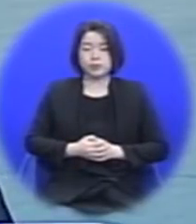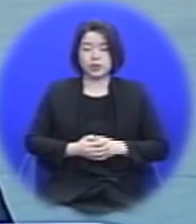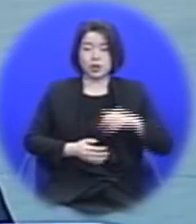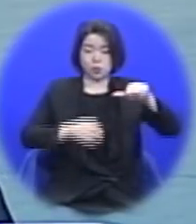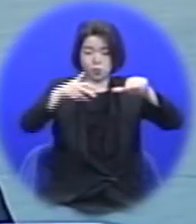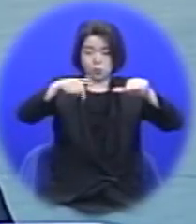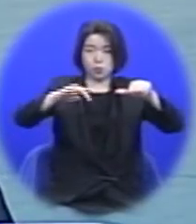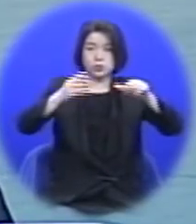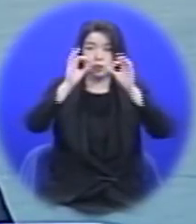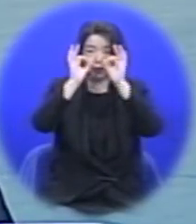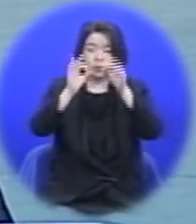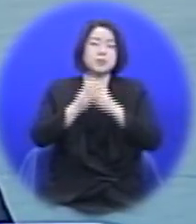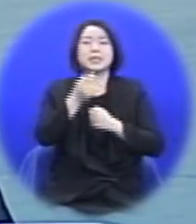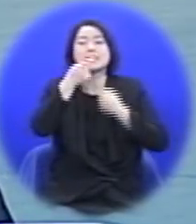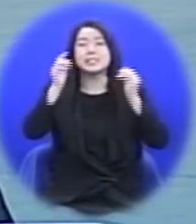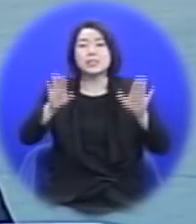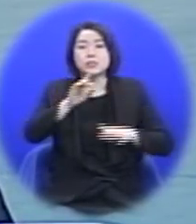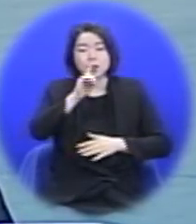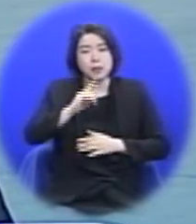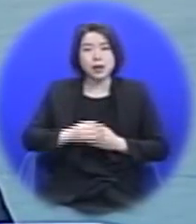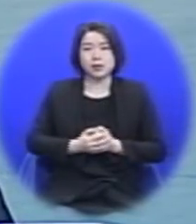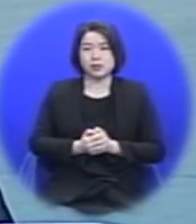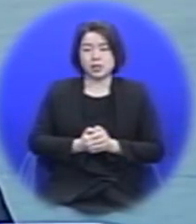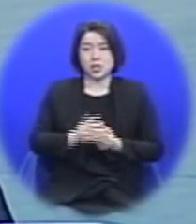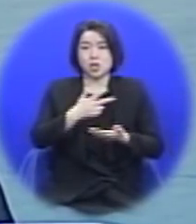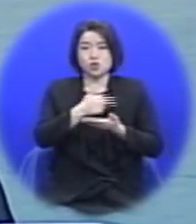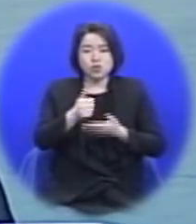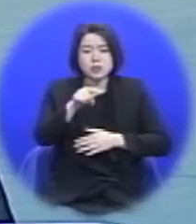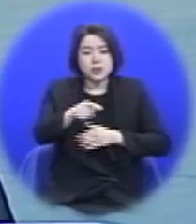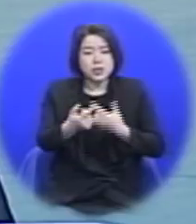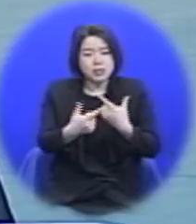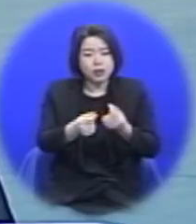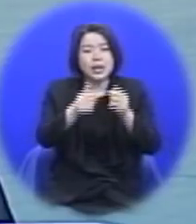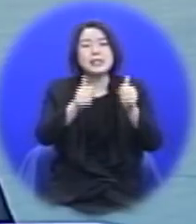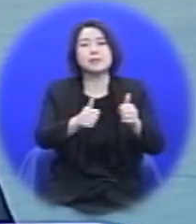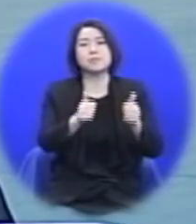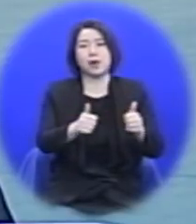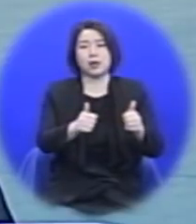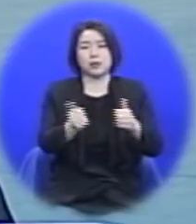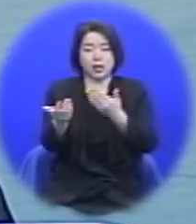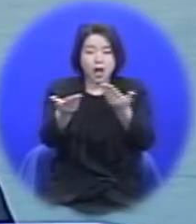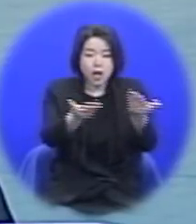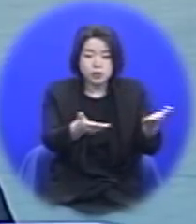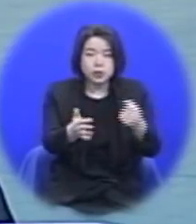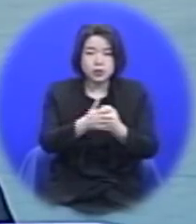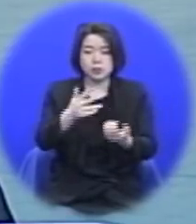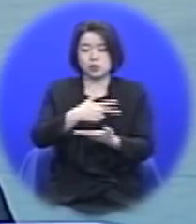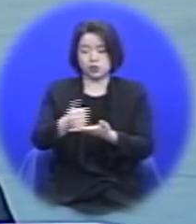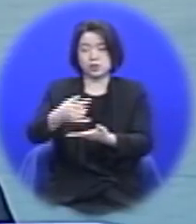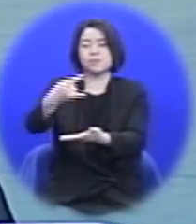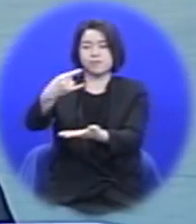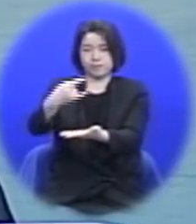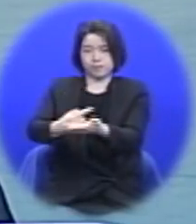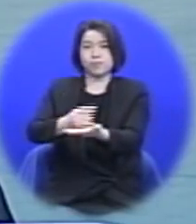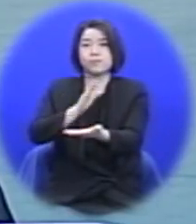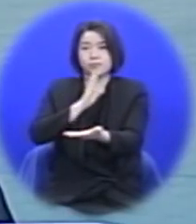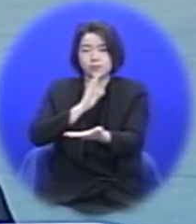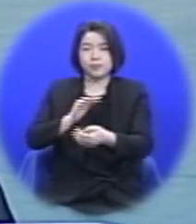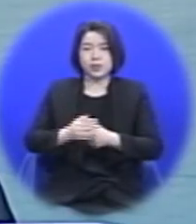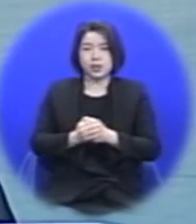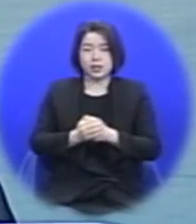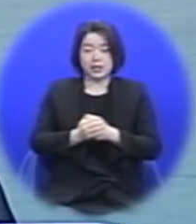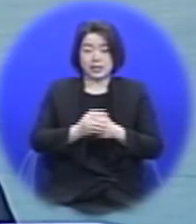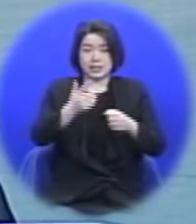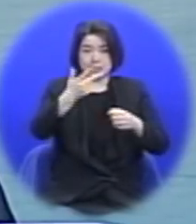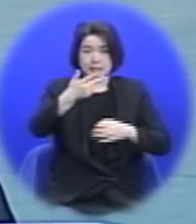5절에 보면 천사가 말하기를 주님, 이렇게 심판하셨으니 주님은 의로우신 분이십니다.